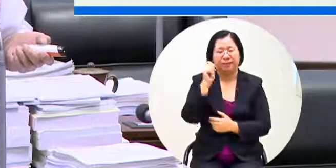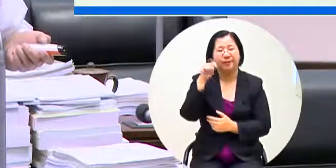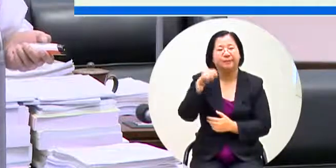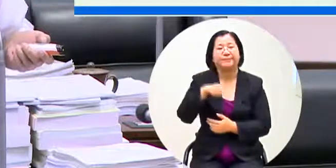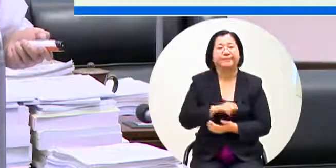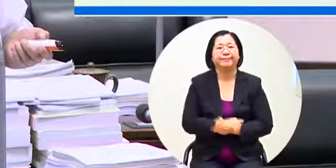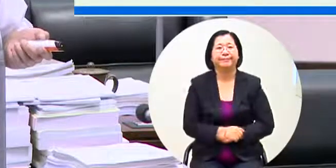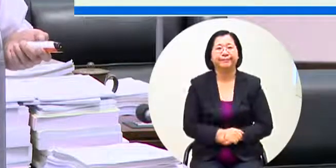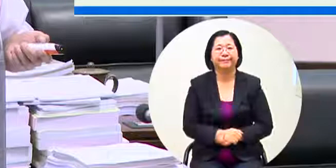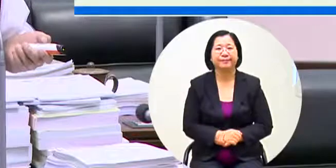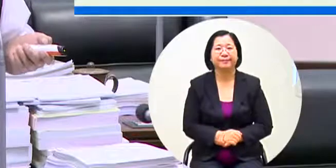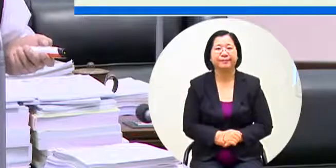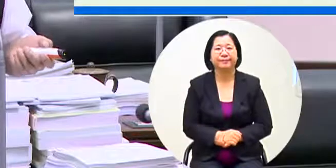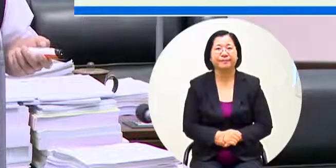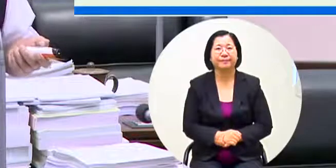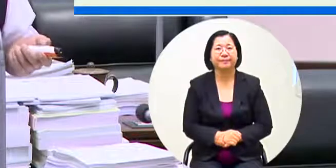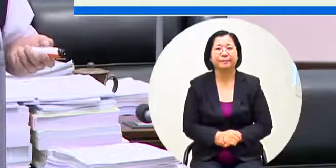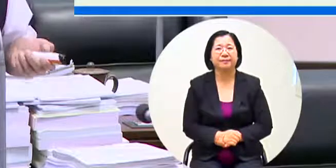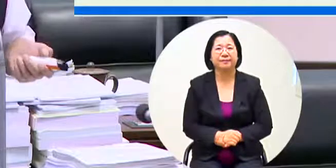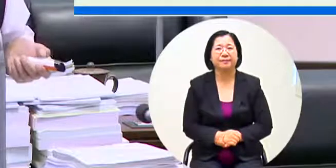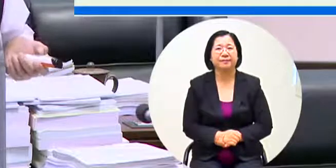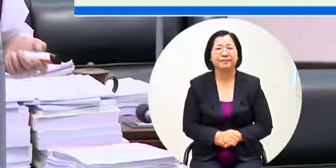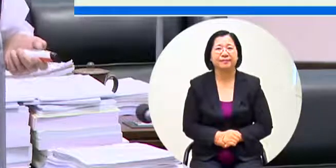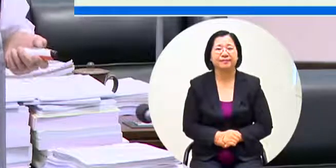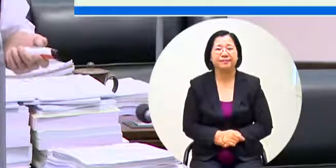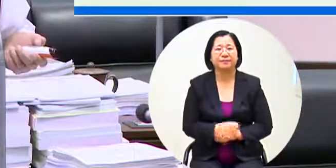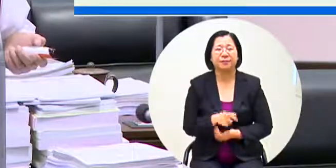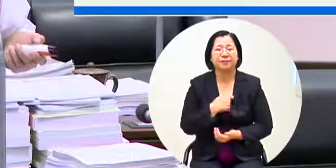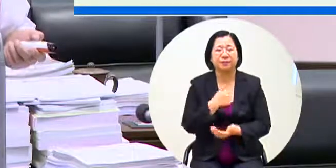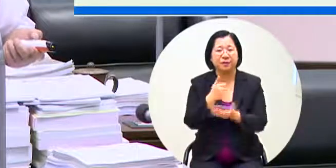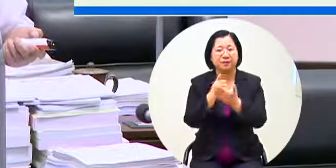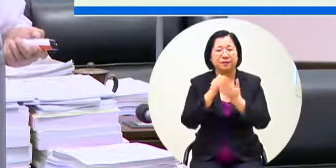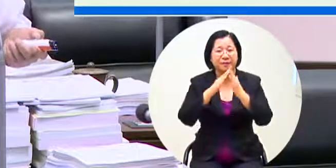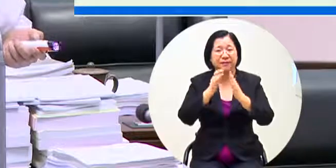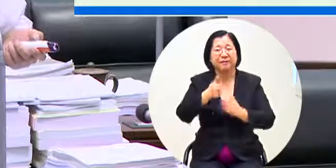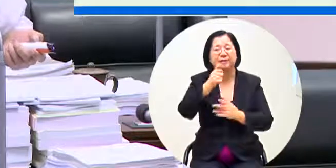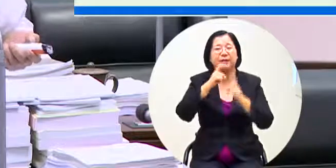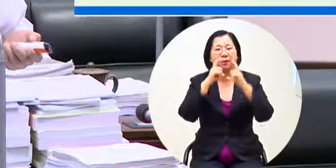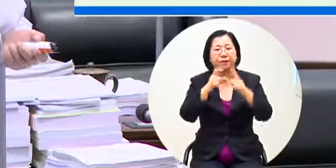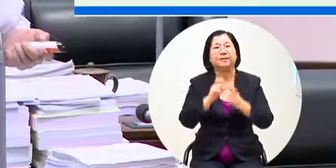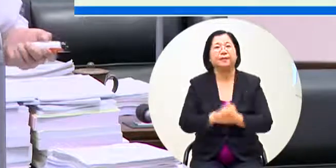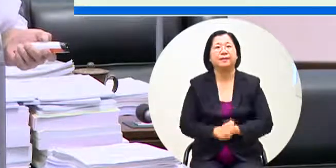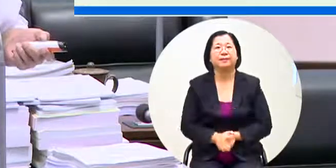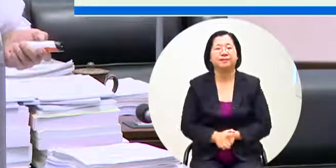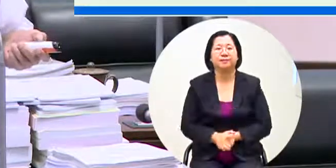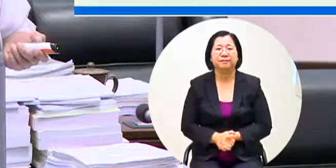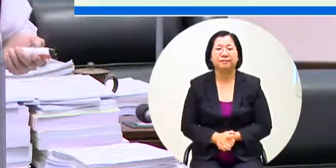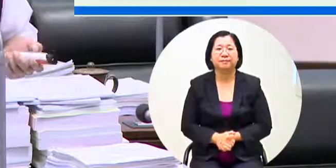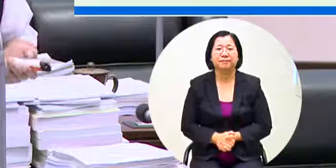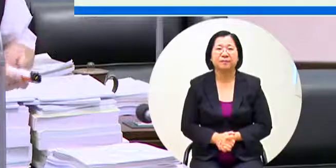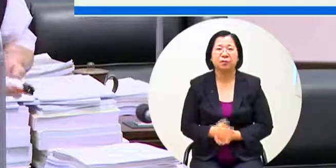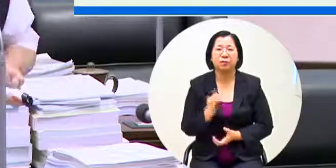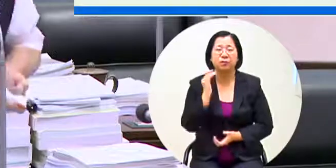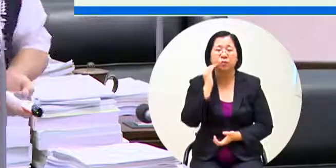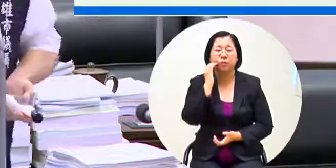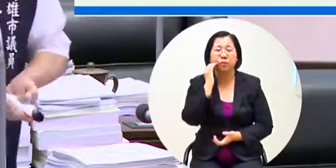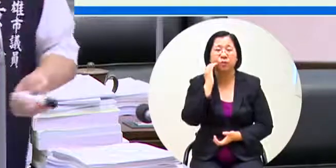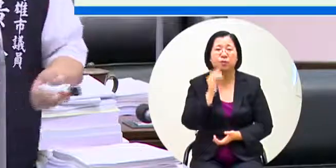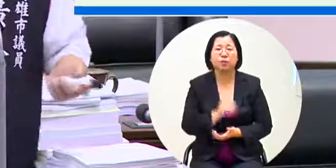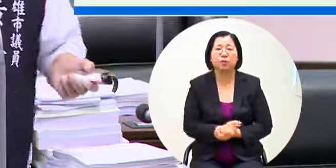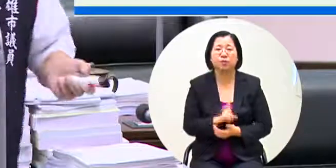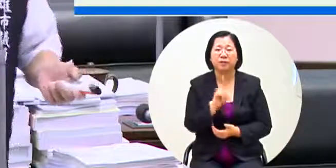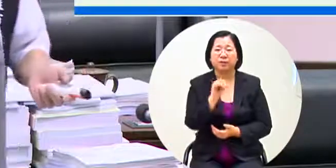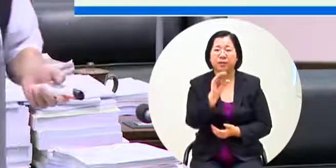部分是不是讲啊，请咱这个市长来答复一下，是不是会当从这10,000提高到30,000这个部分